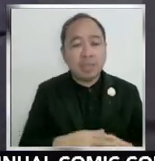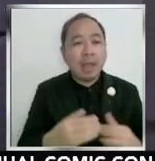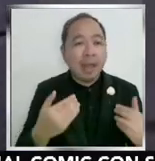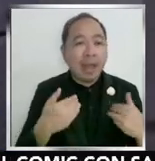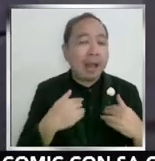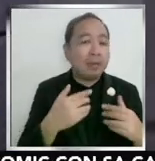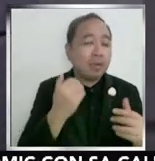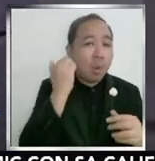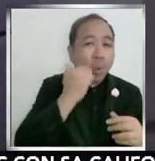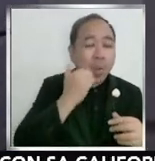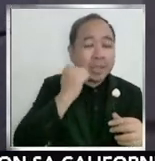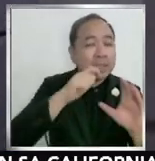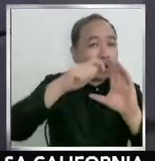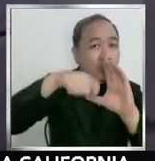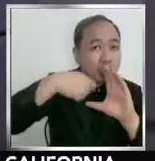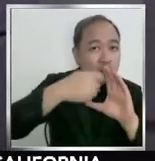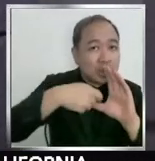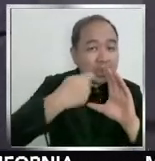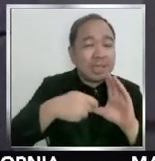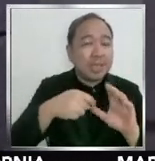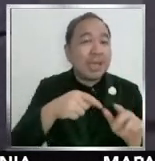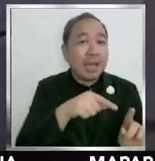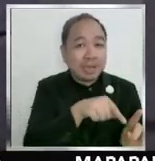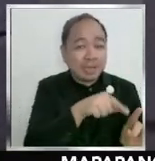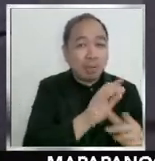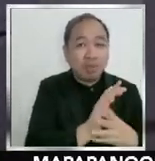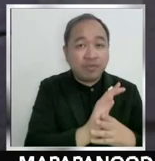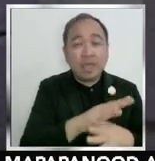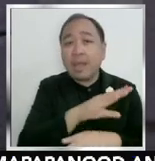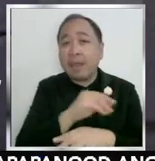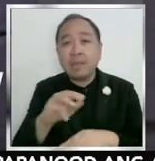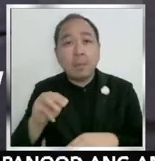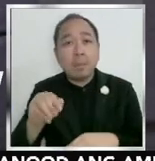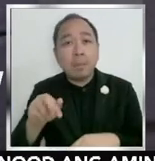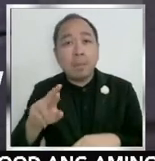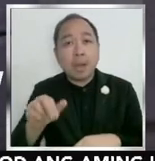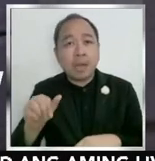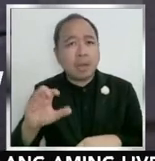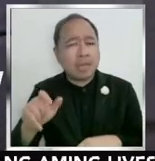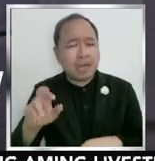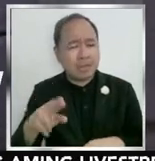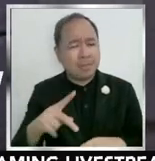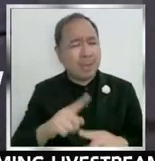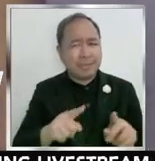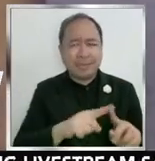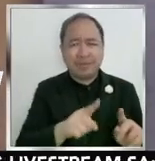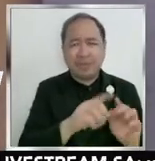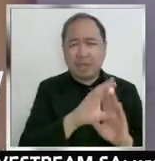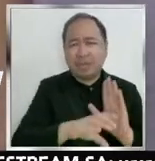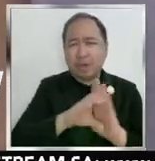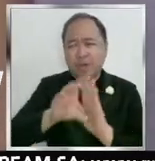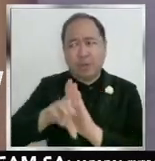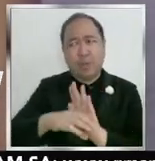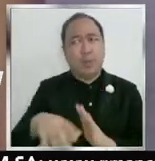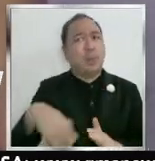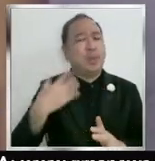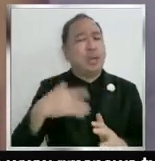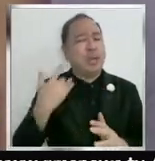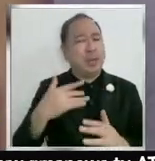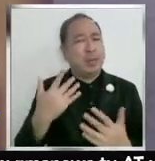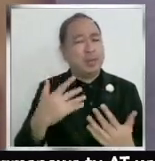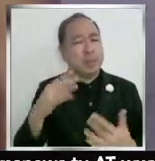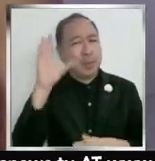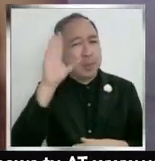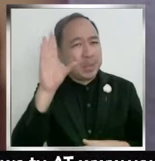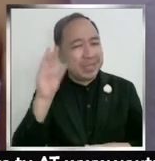Cheating Game sa Maria Clara. Kaya nga, pero magkaibang character. Mm-mm-mm. Sino nakagawa noon? Si Julie Anzano sila. I'm enjoying my craft. So,